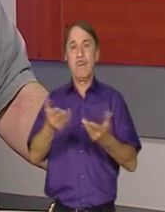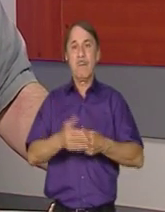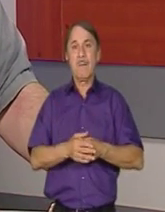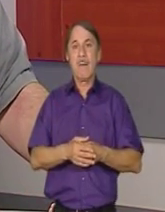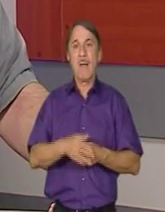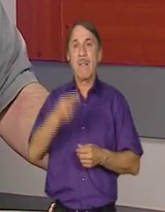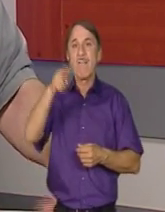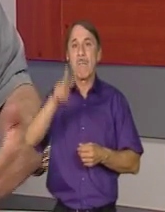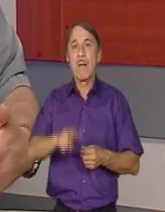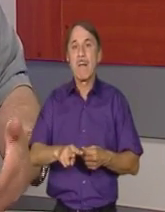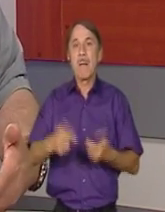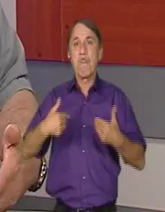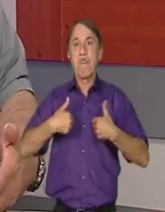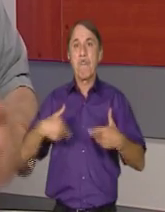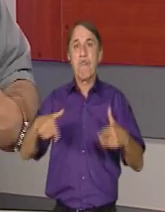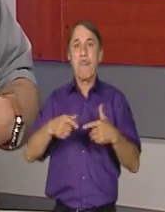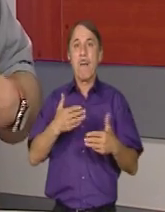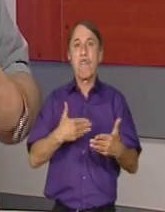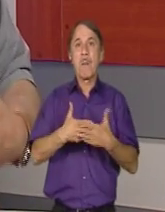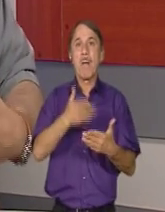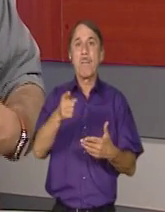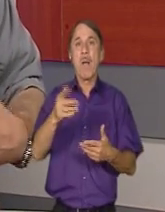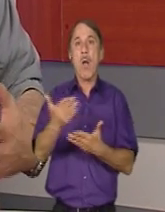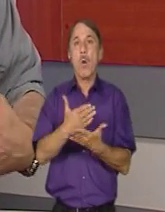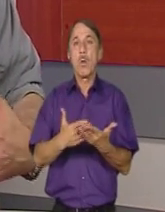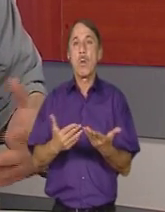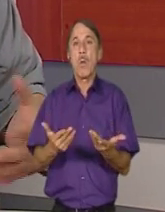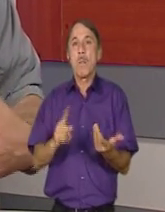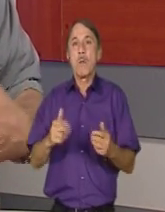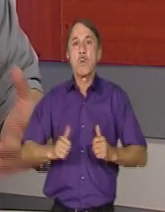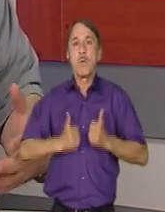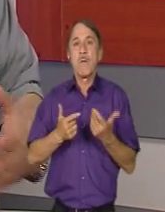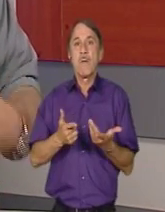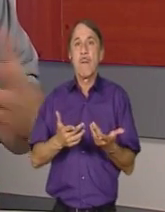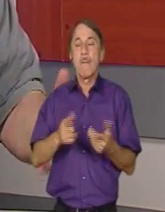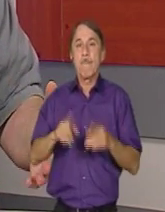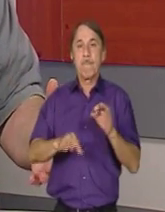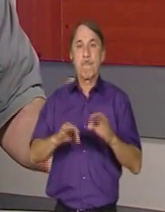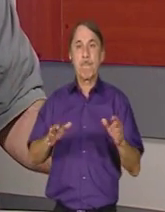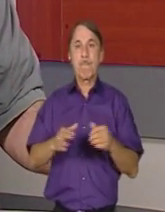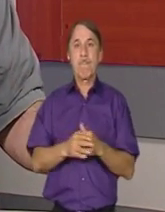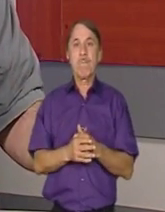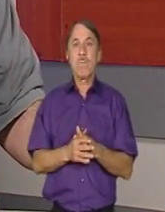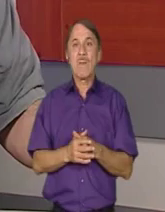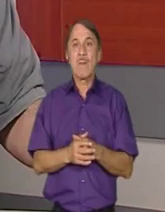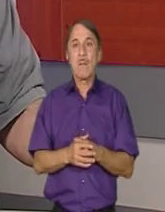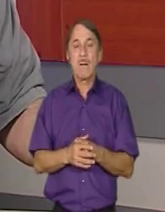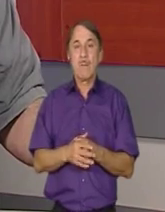meseci tokom godine. Znači, 2 meseca mi se prema njima ponašamo kao da oni nigde ne žive i ništa neće da jedu i da